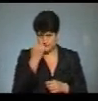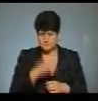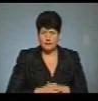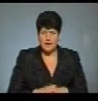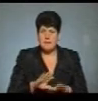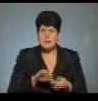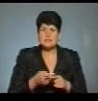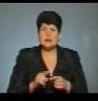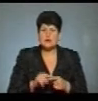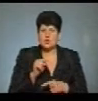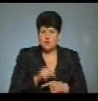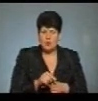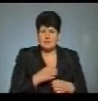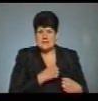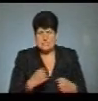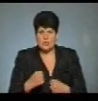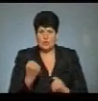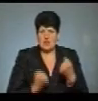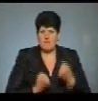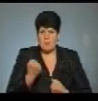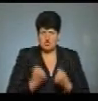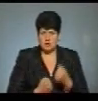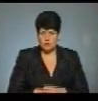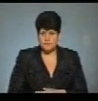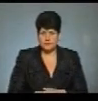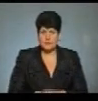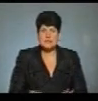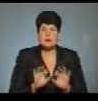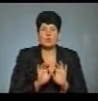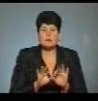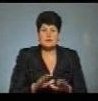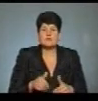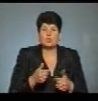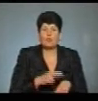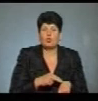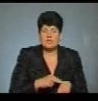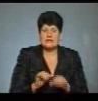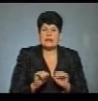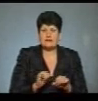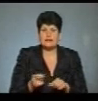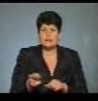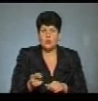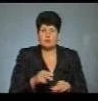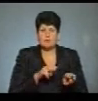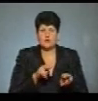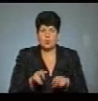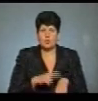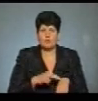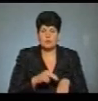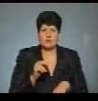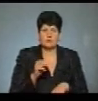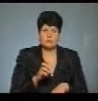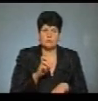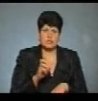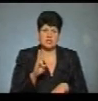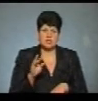цього вже затягнули мене в машину поліцейську. За коментарами звернулися до поліції. Керівник Тернопільської патрульної поліції Богдан Шевчук